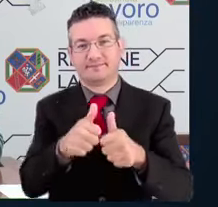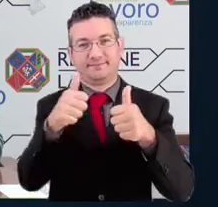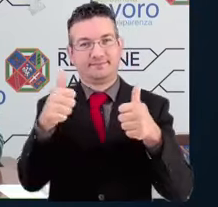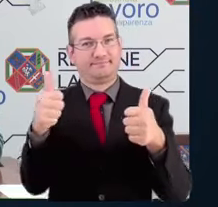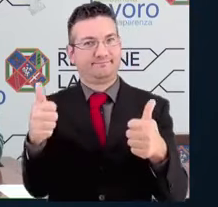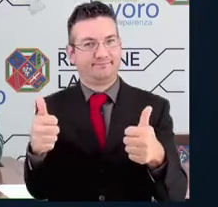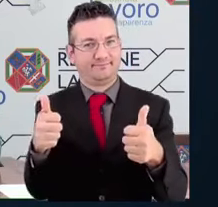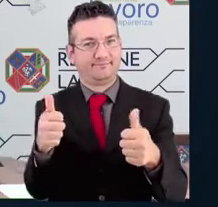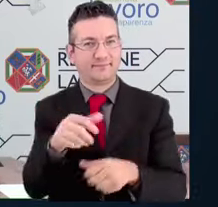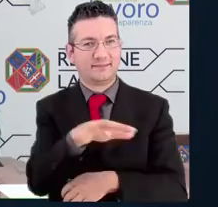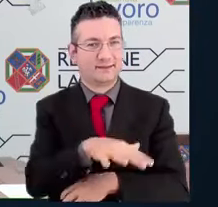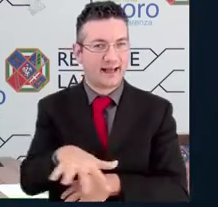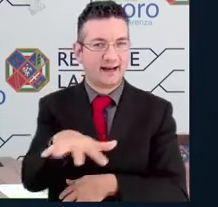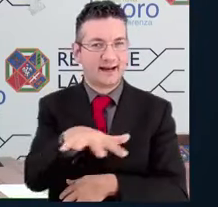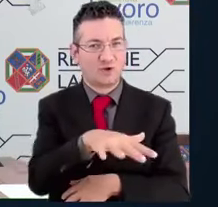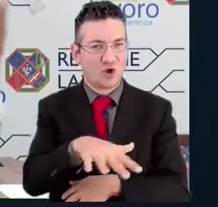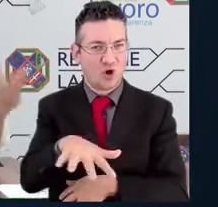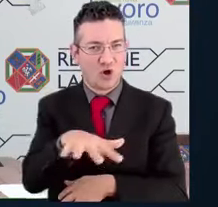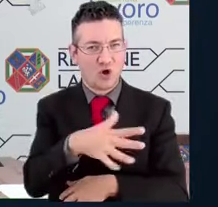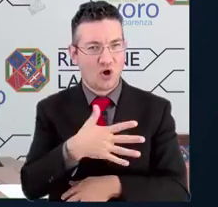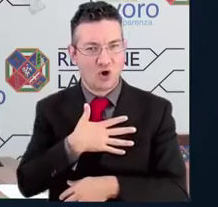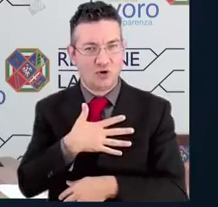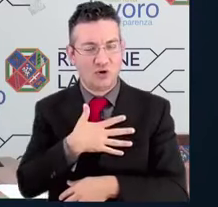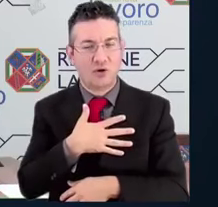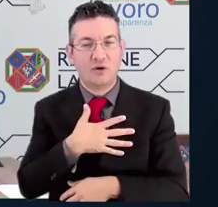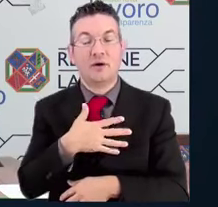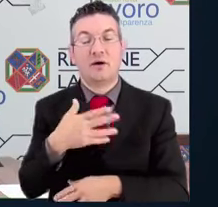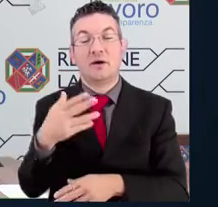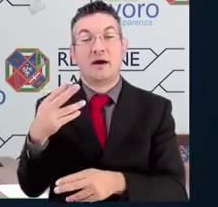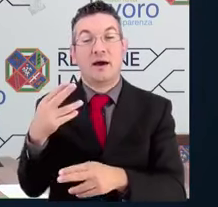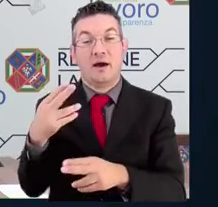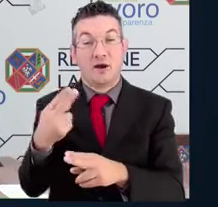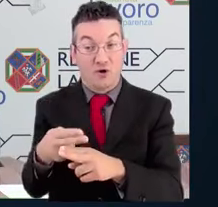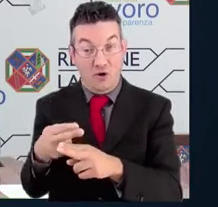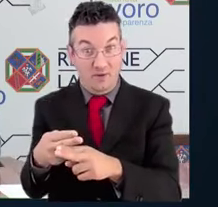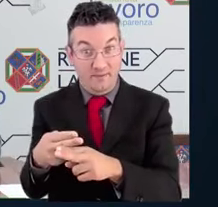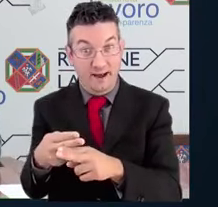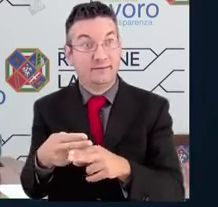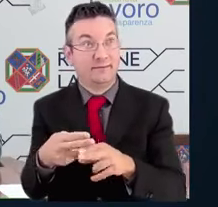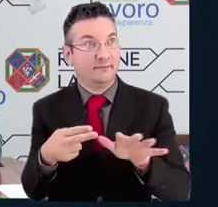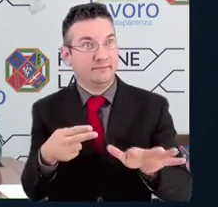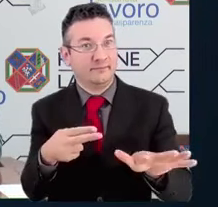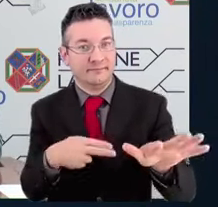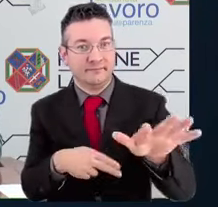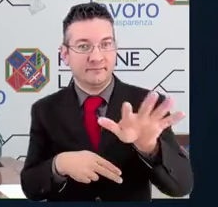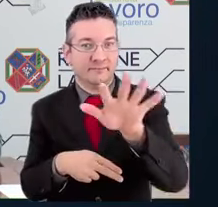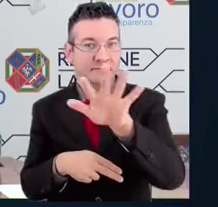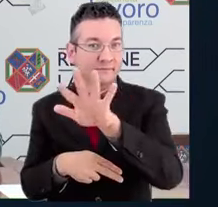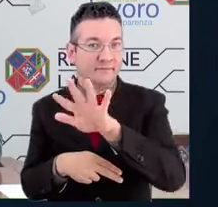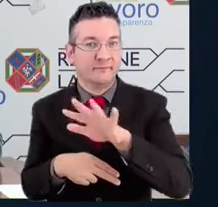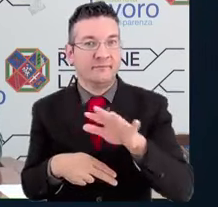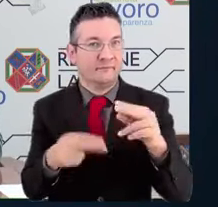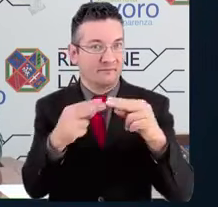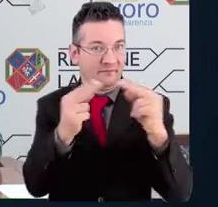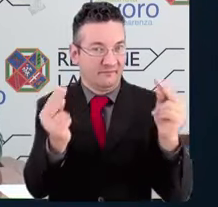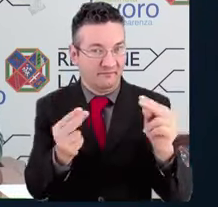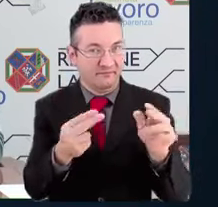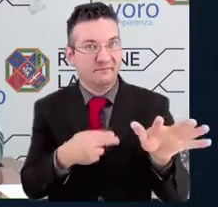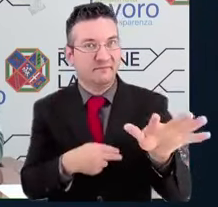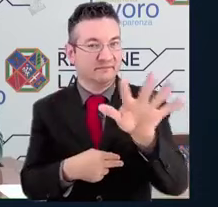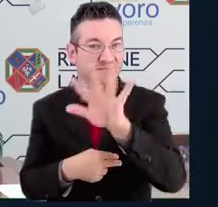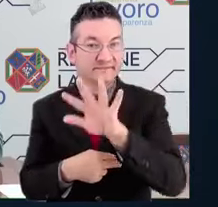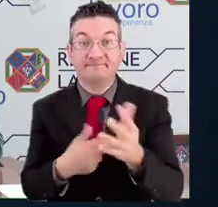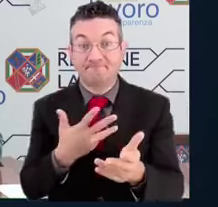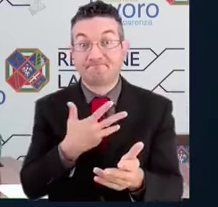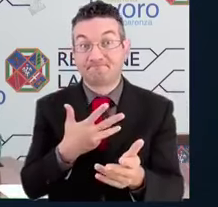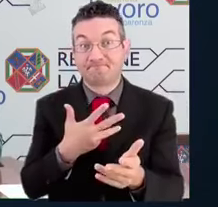tra tra tra la capitale e il resto del territorio della della provincia io credo che quello